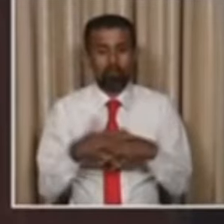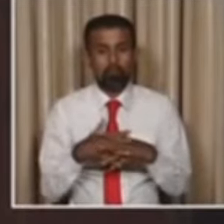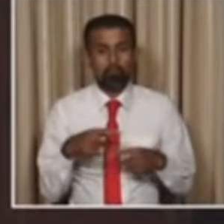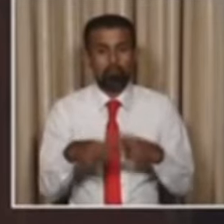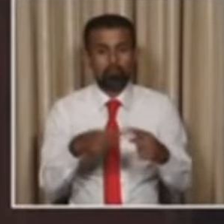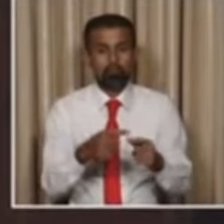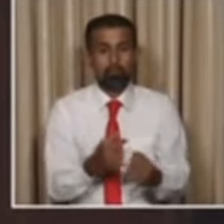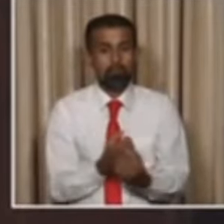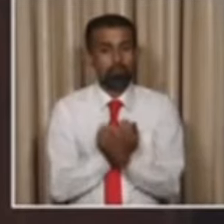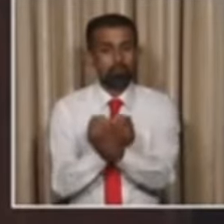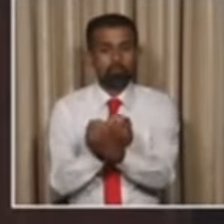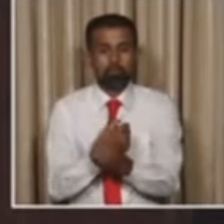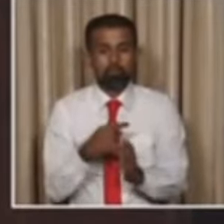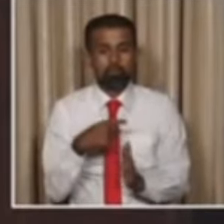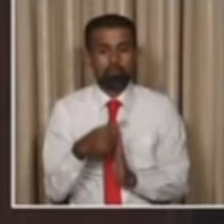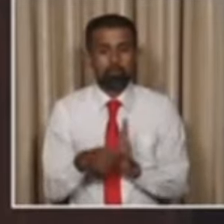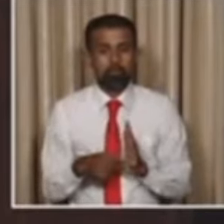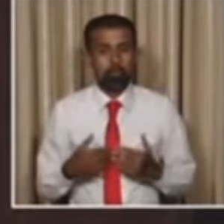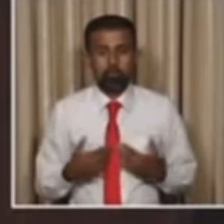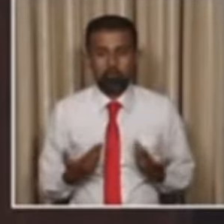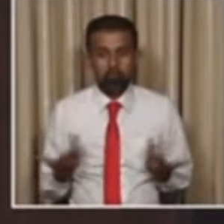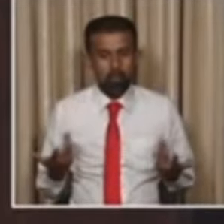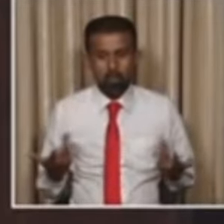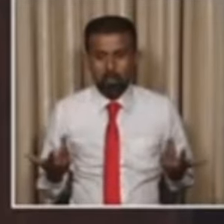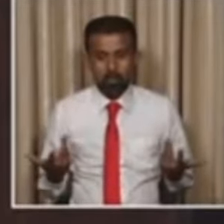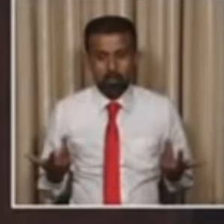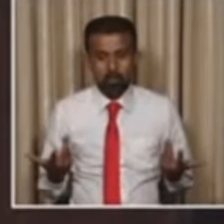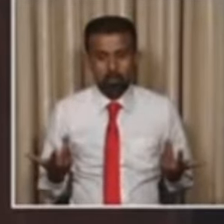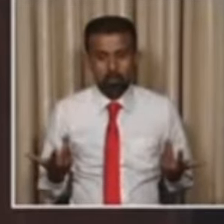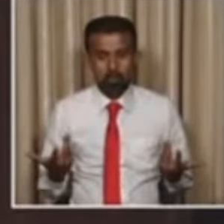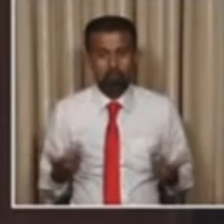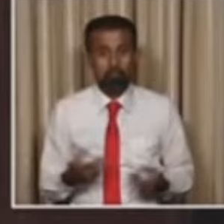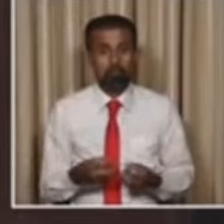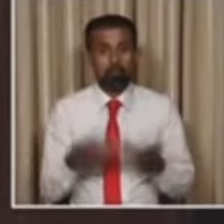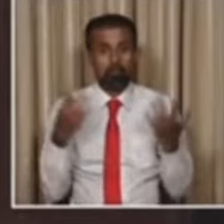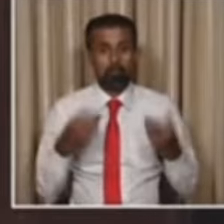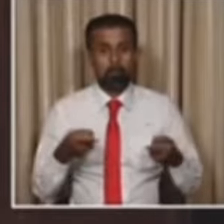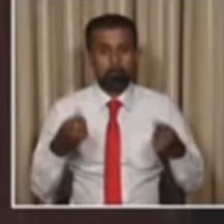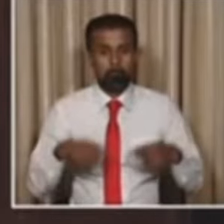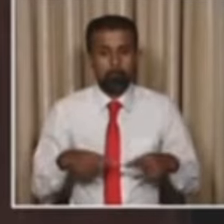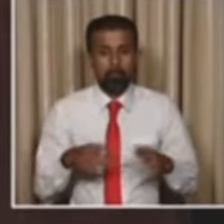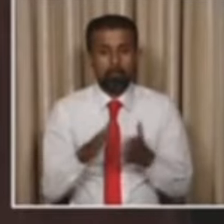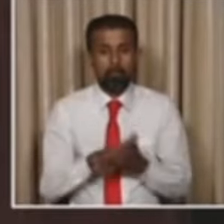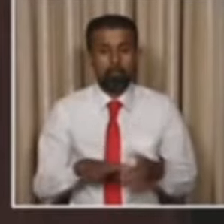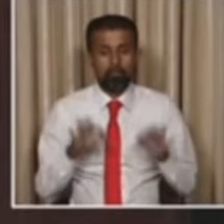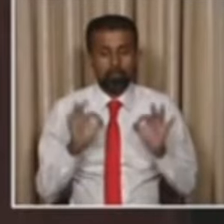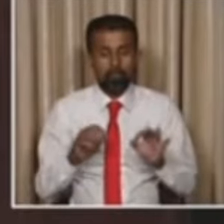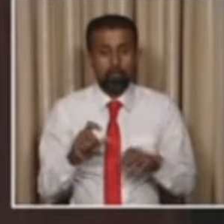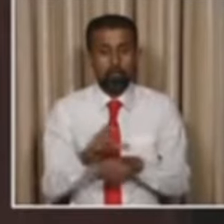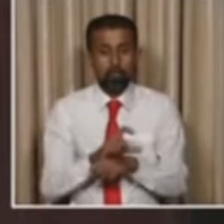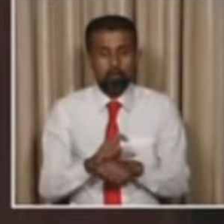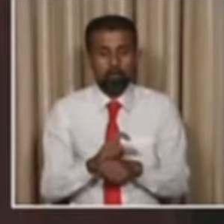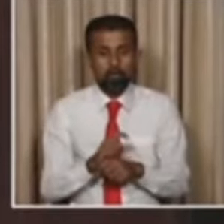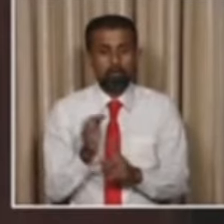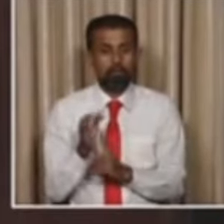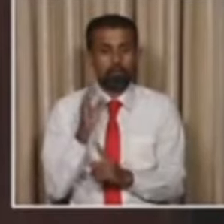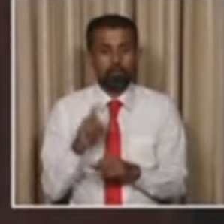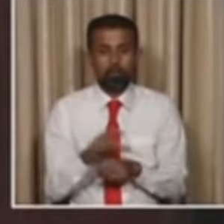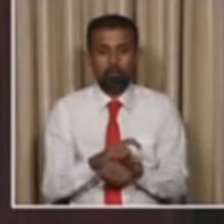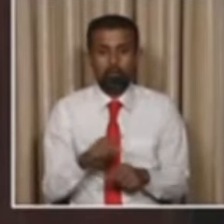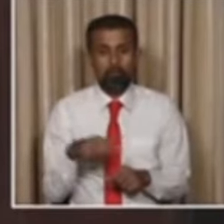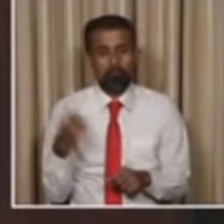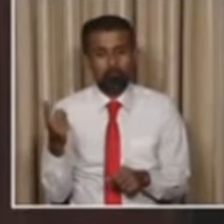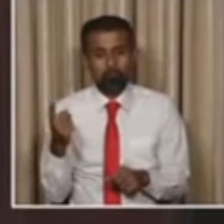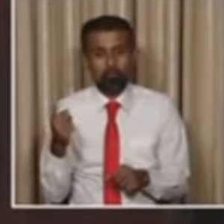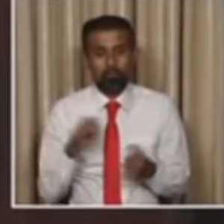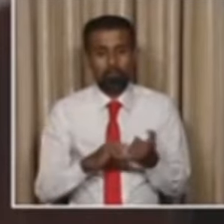බලහත්කාරයෙන් හිරේ දාන්න මේරට නීති අනුකූලව බෑ ඒ නිසා මෙහෙම ප්‍රහාරයක් සිද්ධ වුණාම ඒක හරි පරීක්ෂණ කමිටු දාලිවලලා ජනාධිපති කමිෂන් සභාවක් වෙනම ගියා ඊට